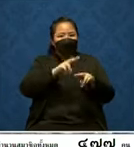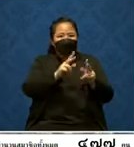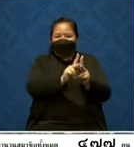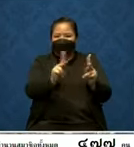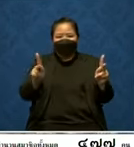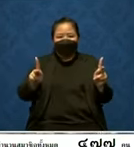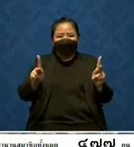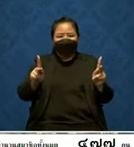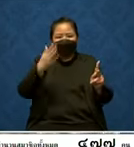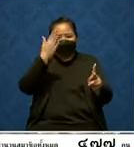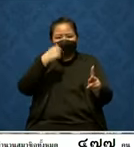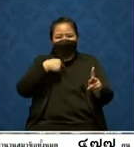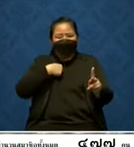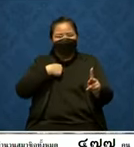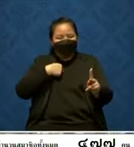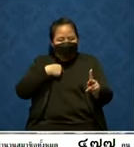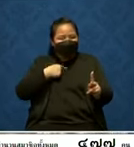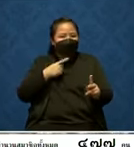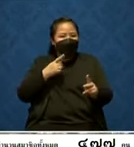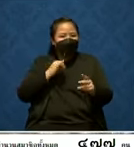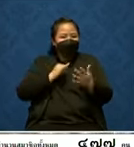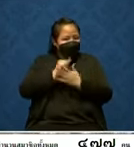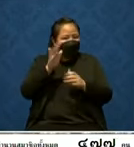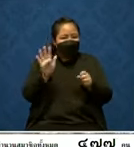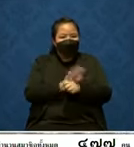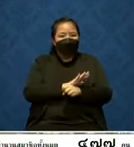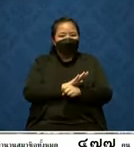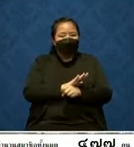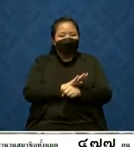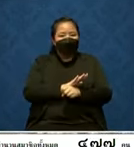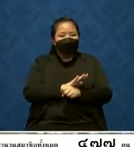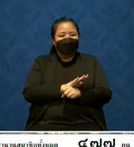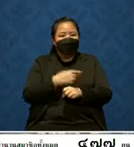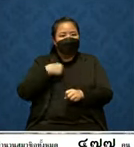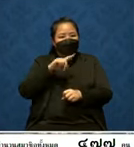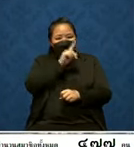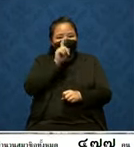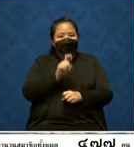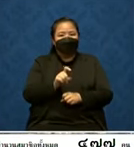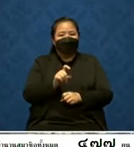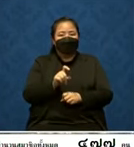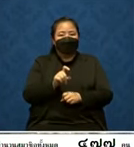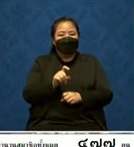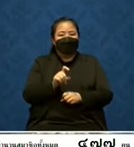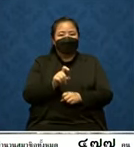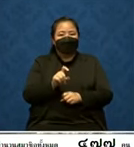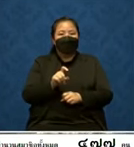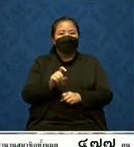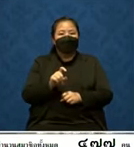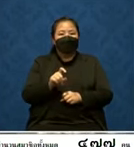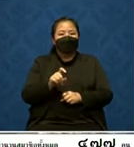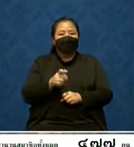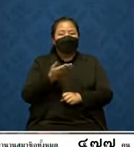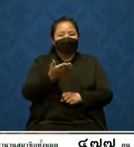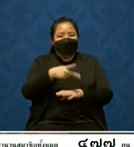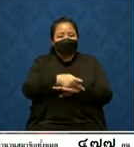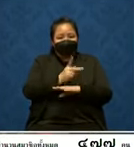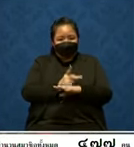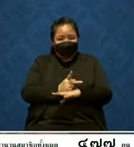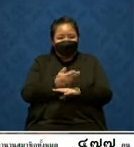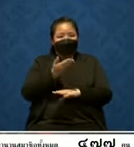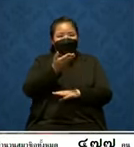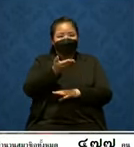บริสุทธิ์จริงท่านประธานครับเป็นข้อน่าสงสัยอย่างยิ่งนะครับผมก็กราบเรียนท่านประธานและกรา